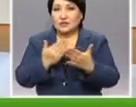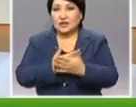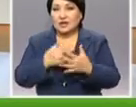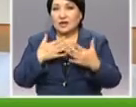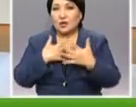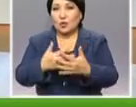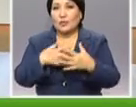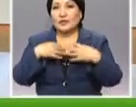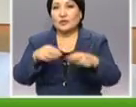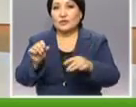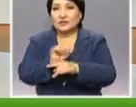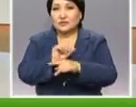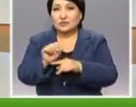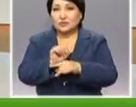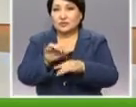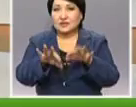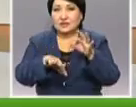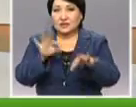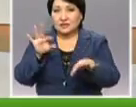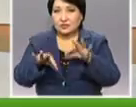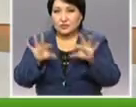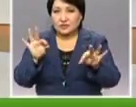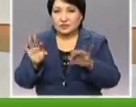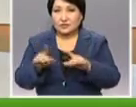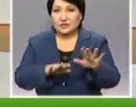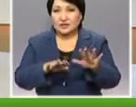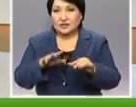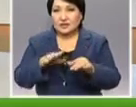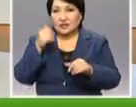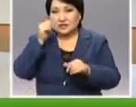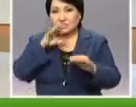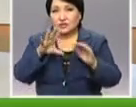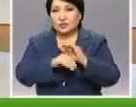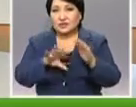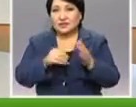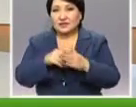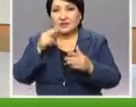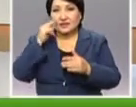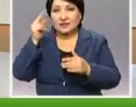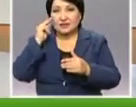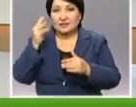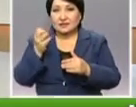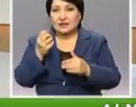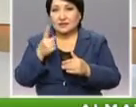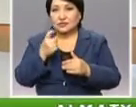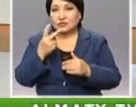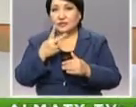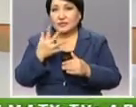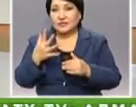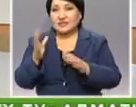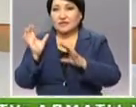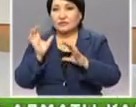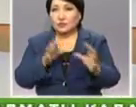көліктердің жүргізушілері де іріктеуден өтіпті. Ал жыл соңына дейін Қытайдан тағы 125 автобус